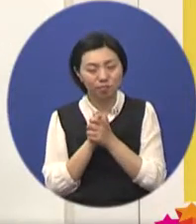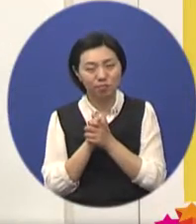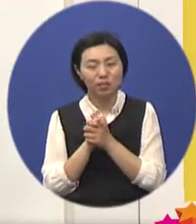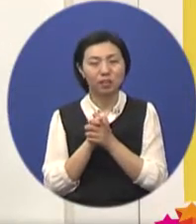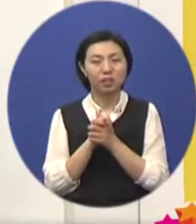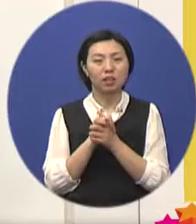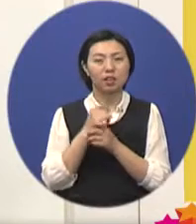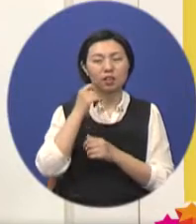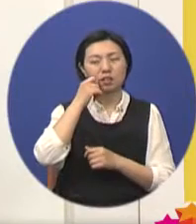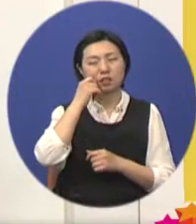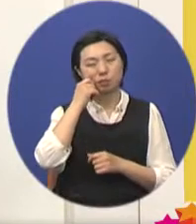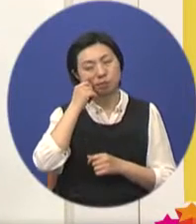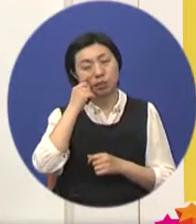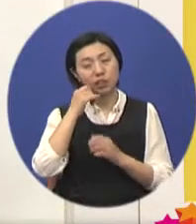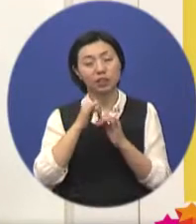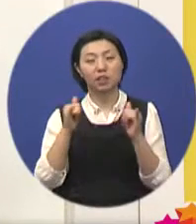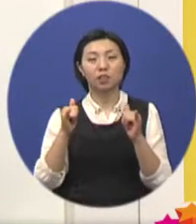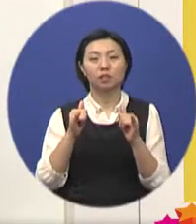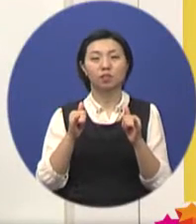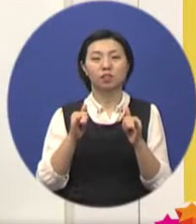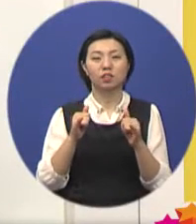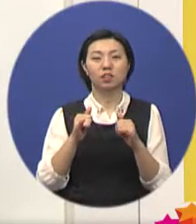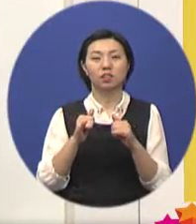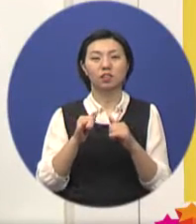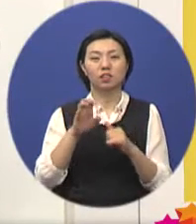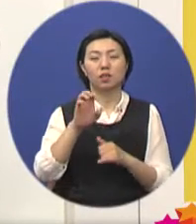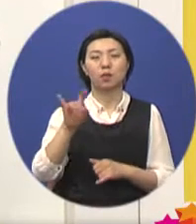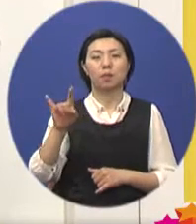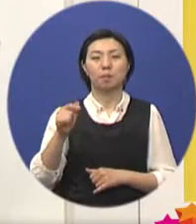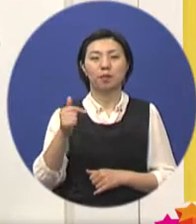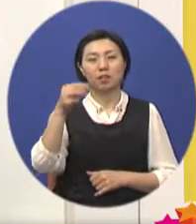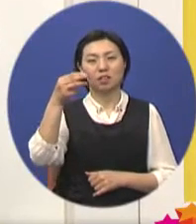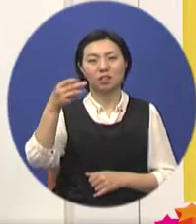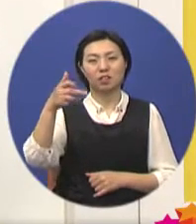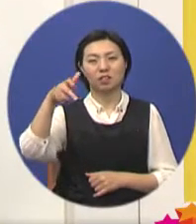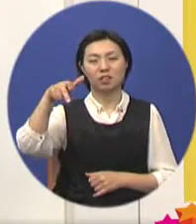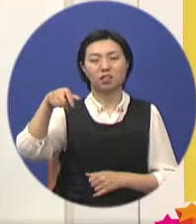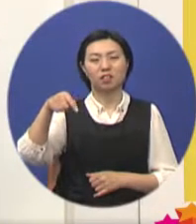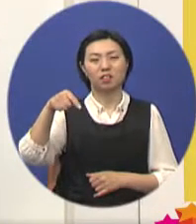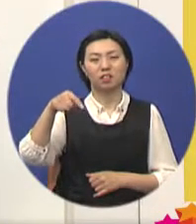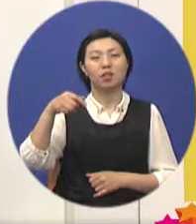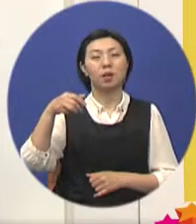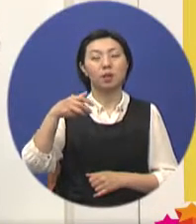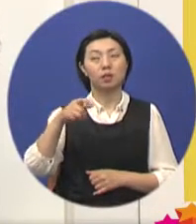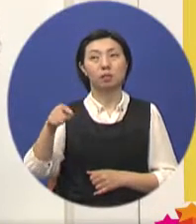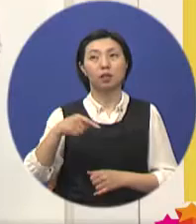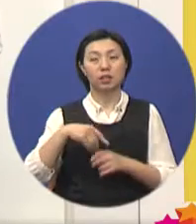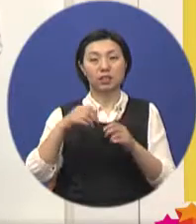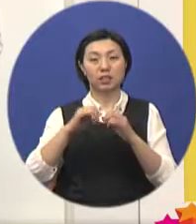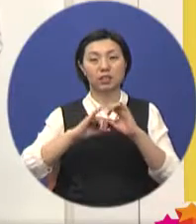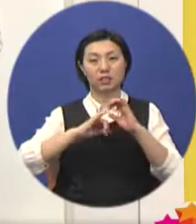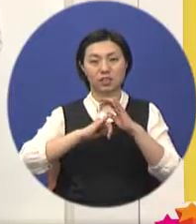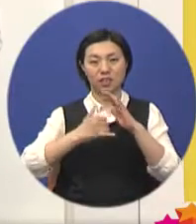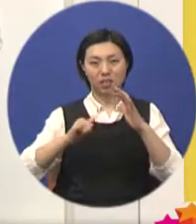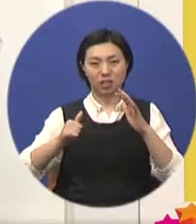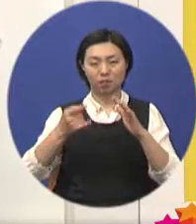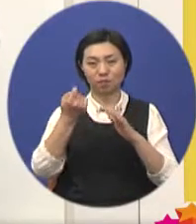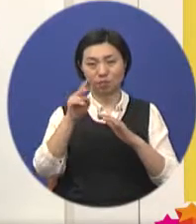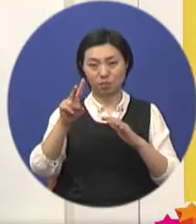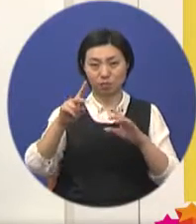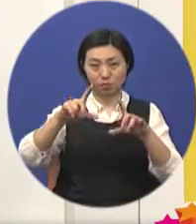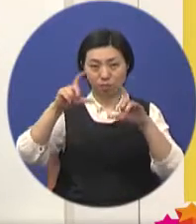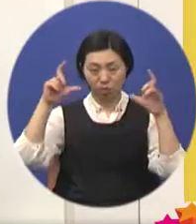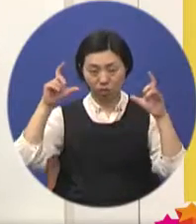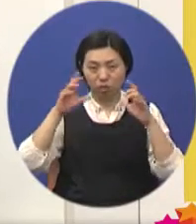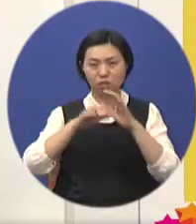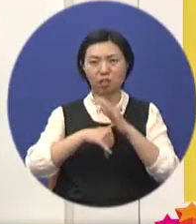칭하는 이름이 제가. 이제 어머님 오신다고 아. 네 트로트 천사 인간극장 출연하면서 저 사람이